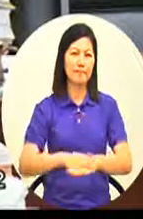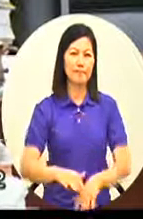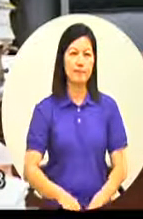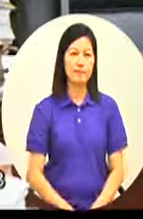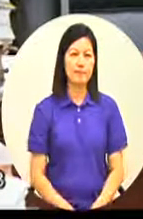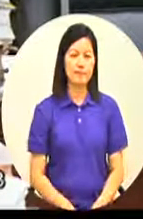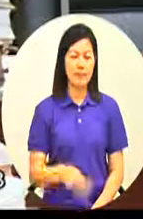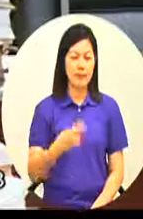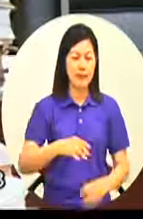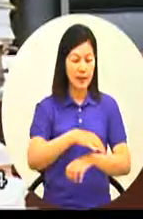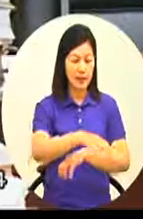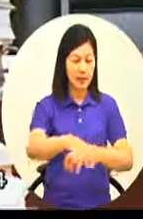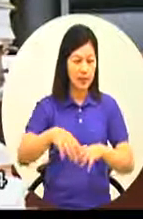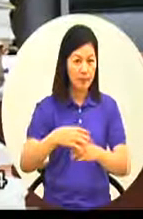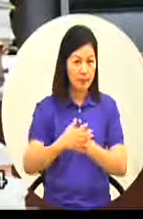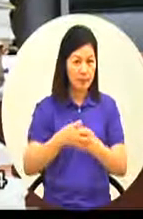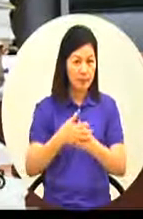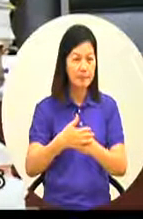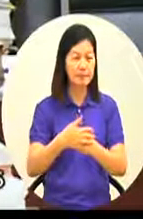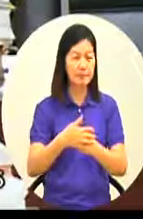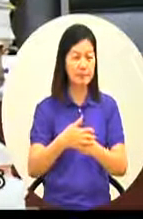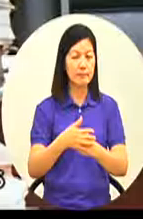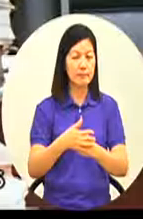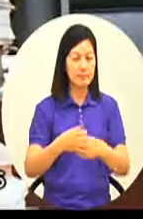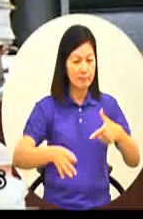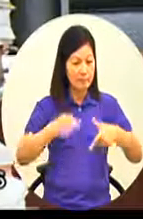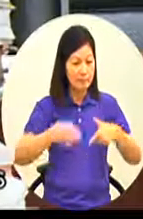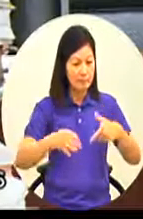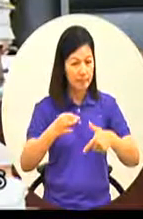环保的一个意识型一个价值，